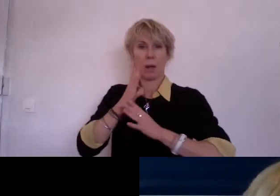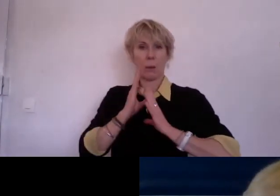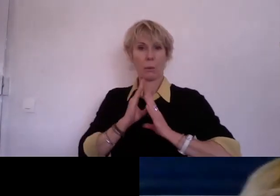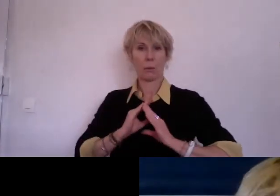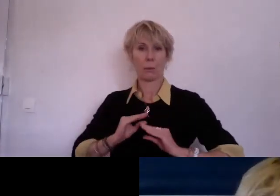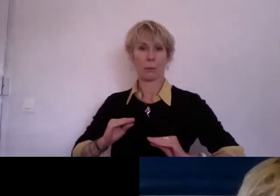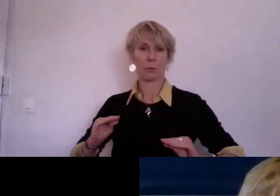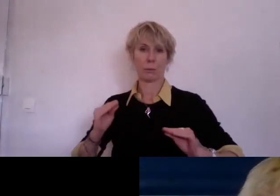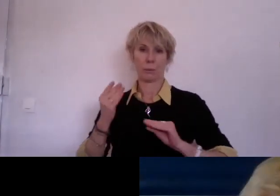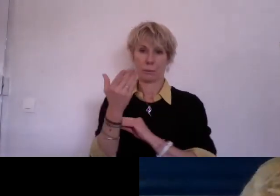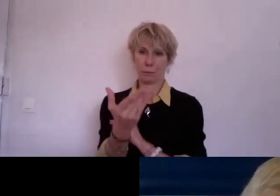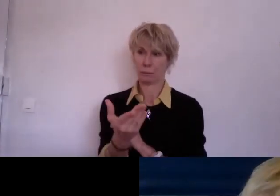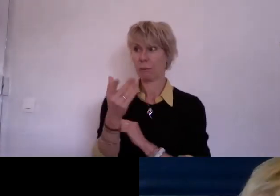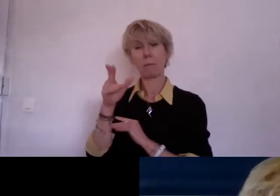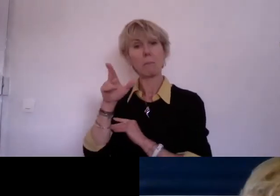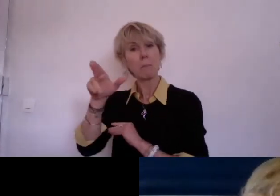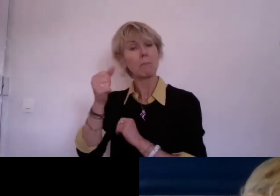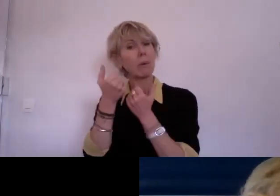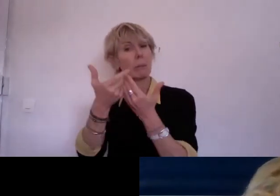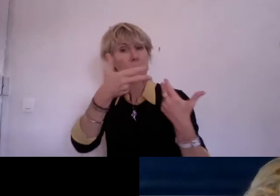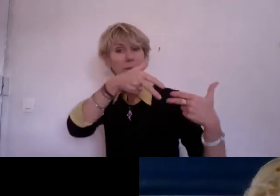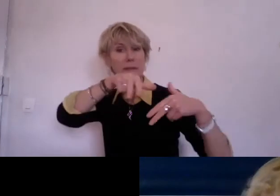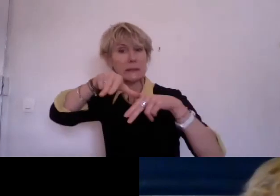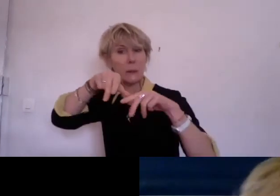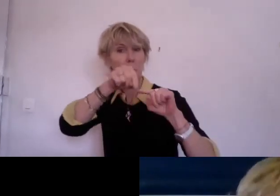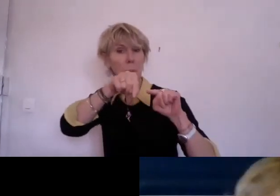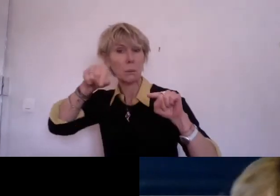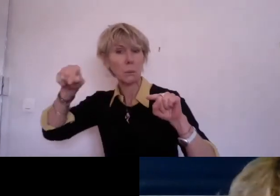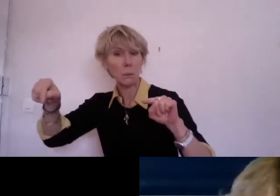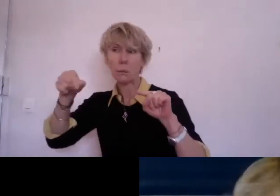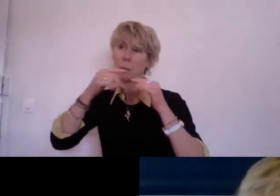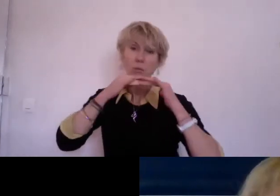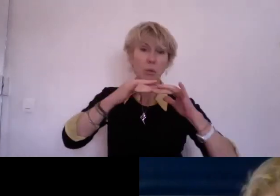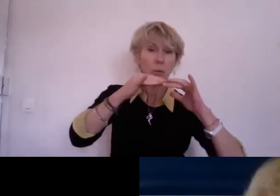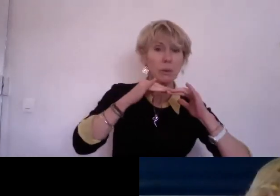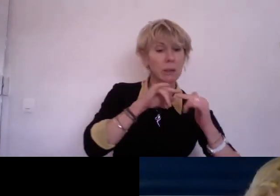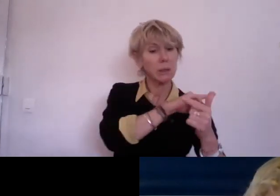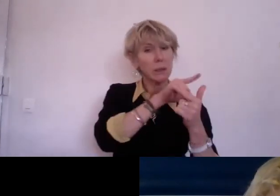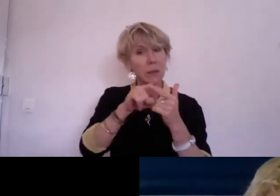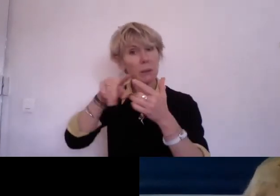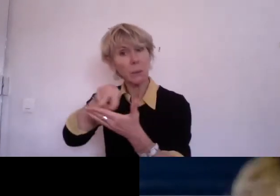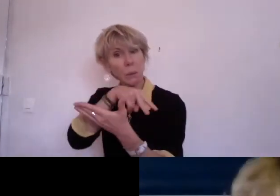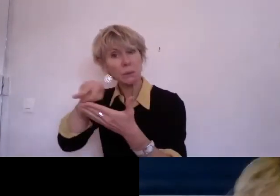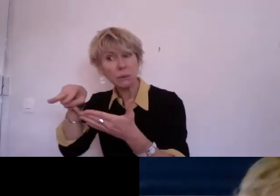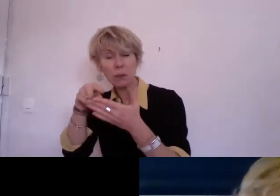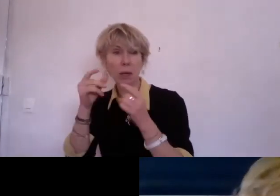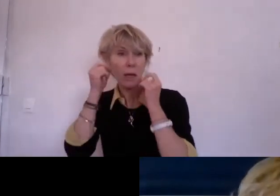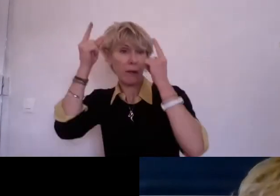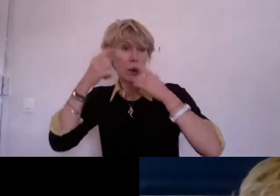composée de tutoriels pour chanter, danser, apprendre à réveiller notre corps le